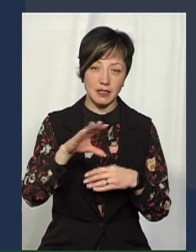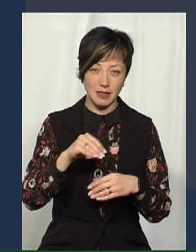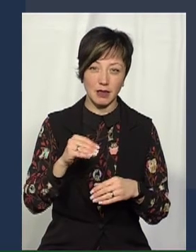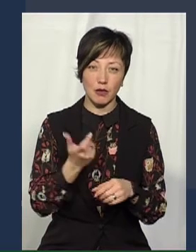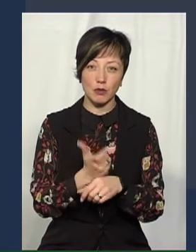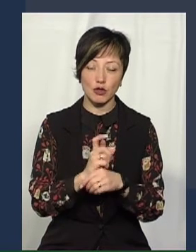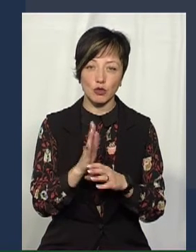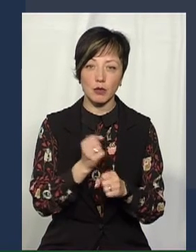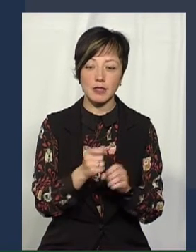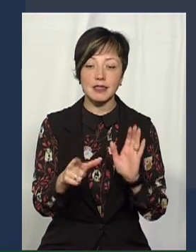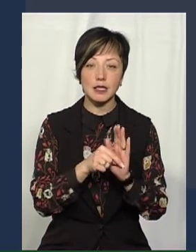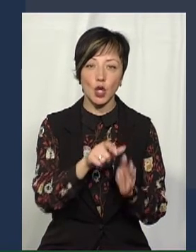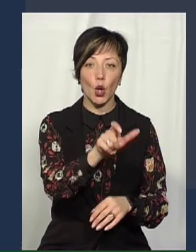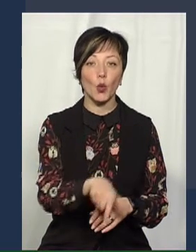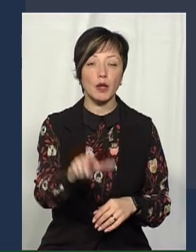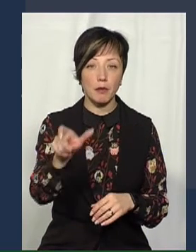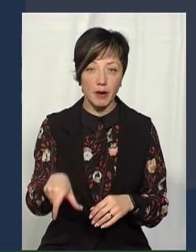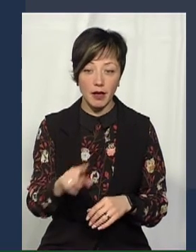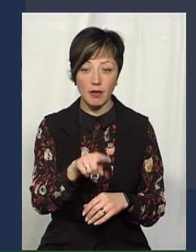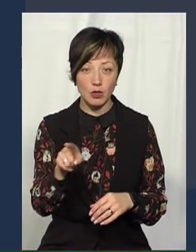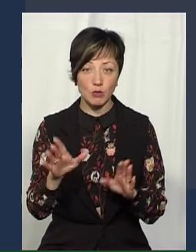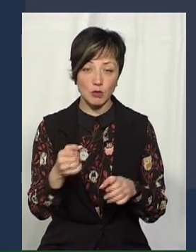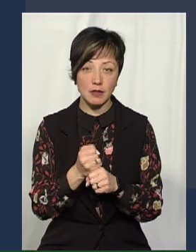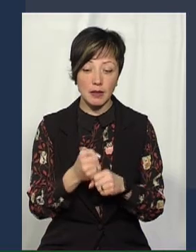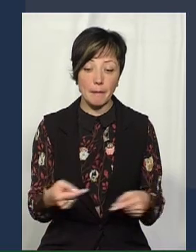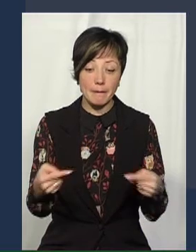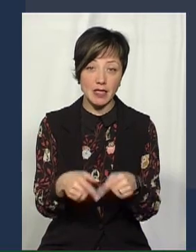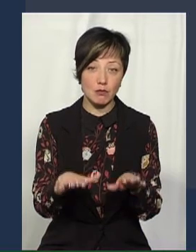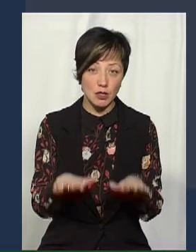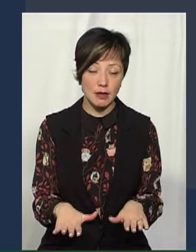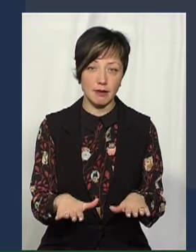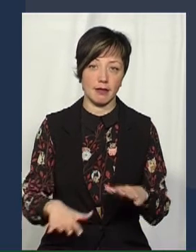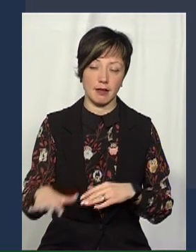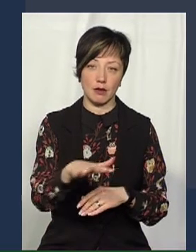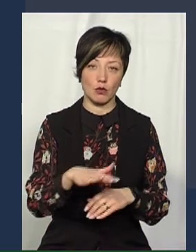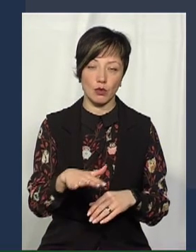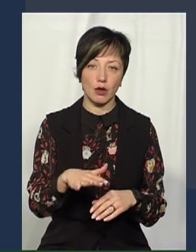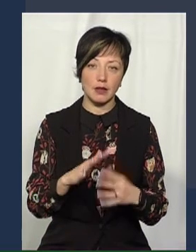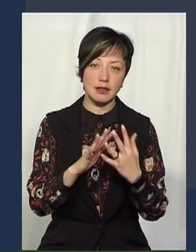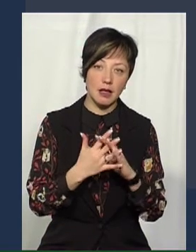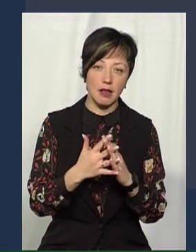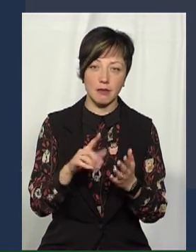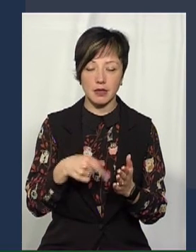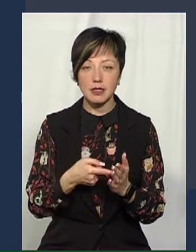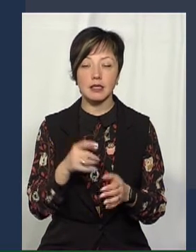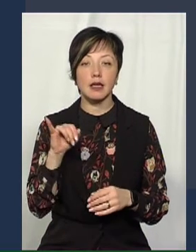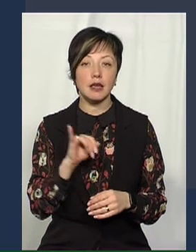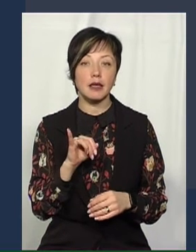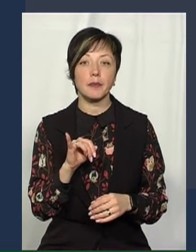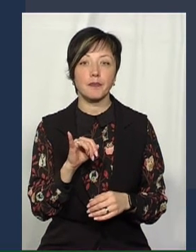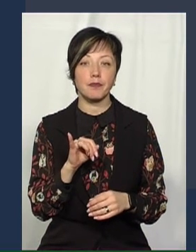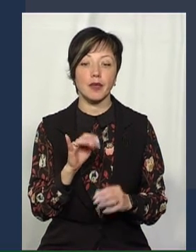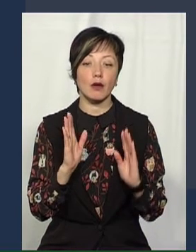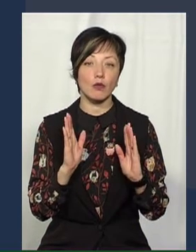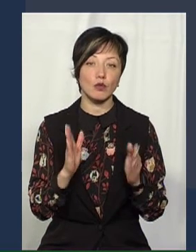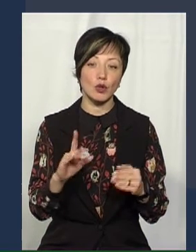поліції, найбільше будуть працювати саме з людьми, тому що вони будуть працювати безпосередньо на території населеного пункту і, скажімо так, вони